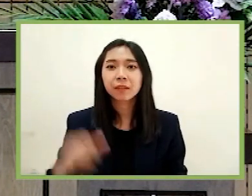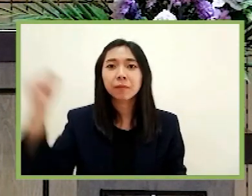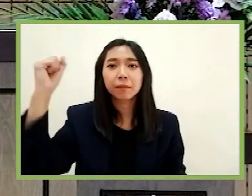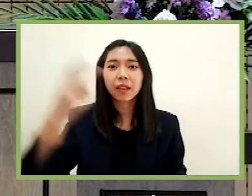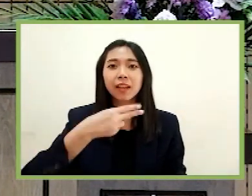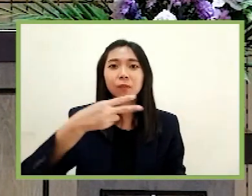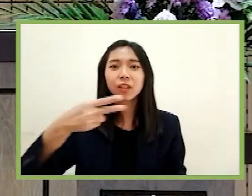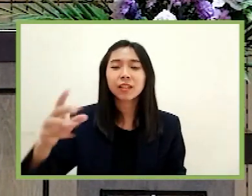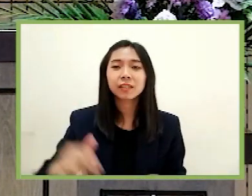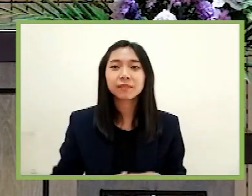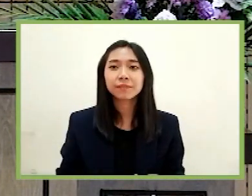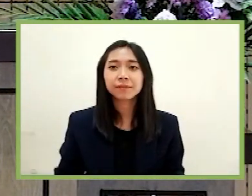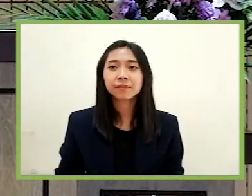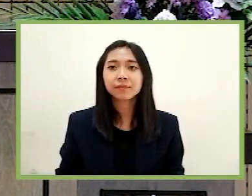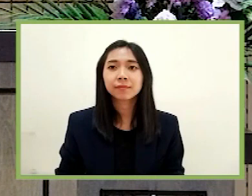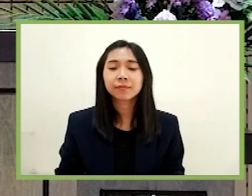Indonesia